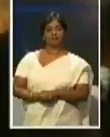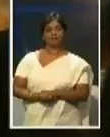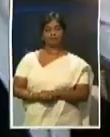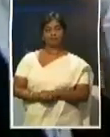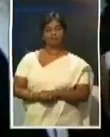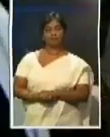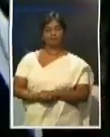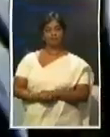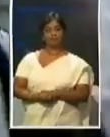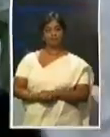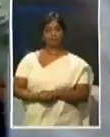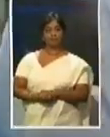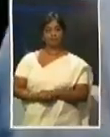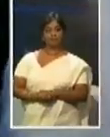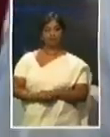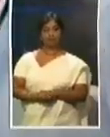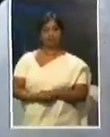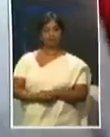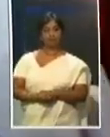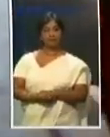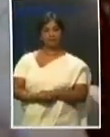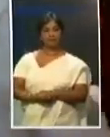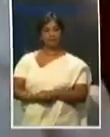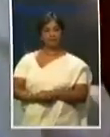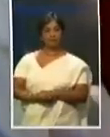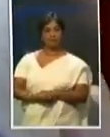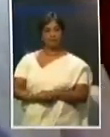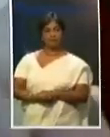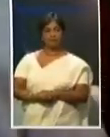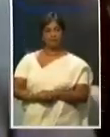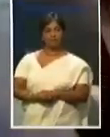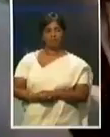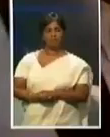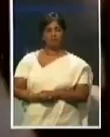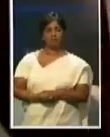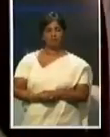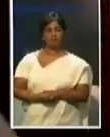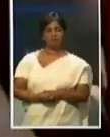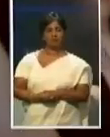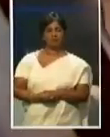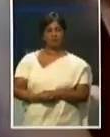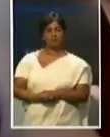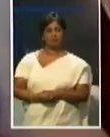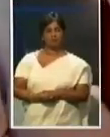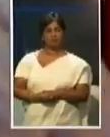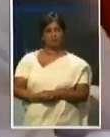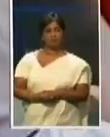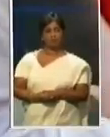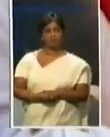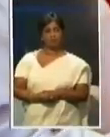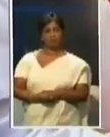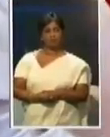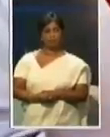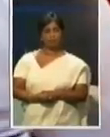குண சம்பன்னோ அனோமதாசே தனுத்தமோ பதுமோ